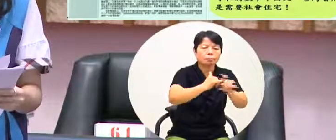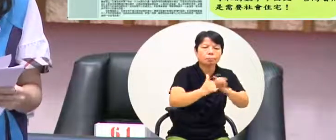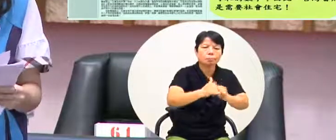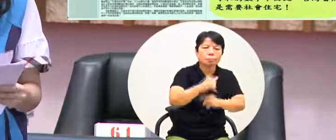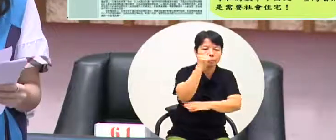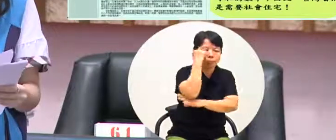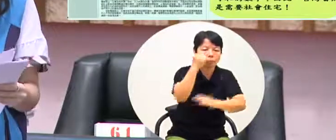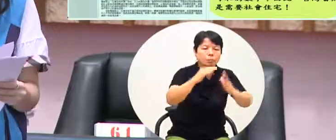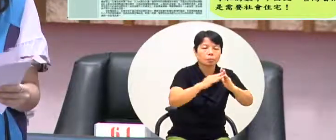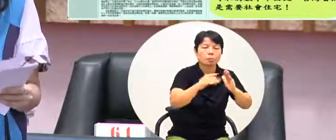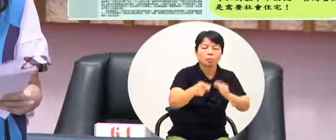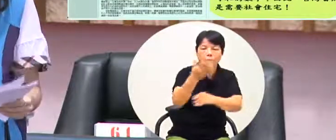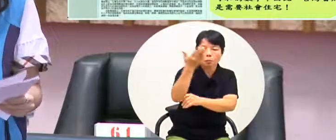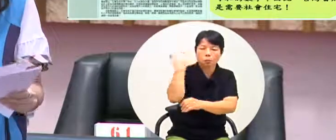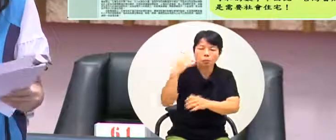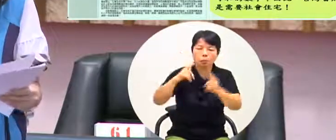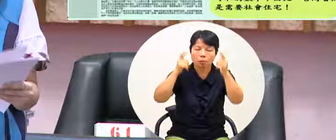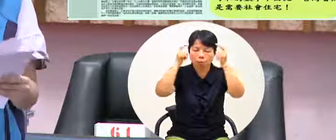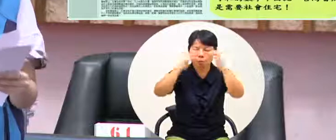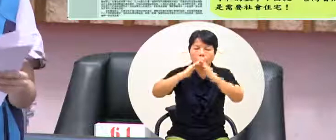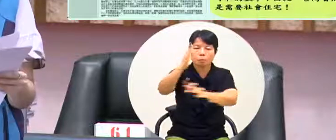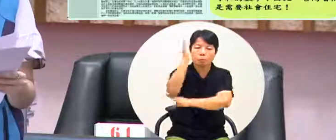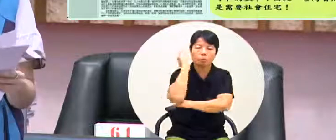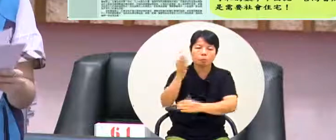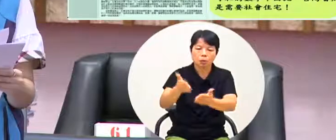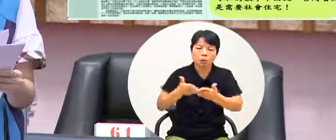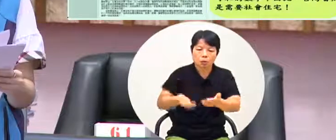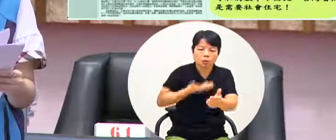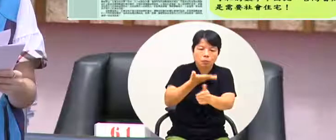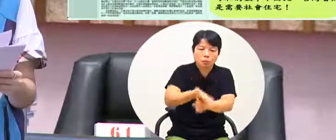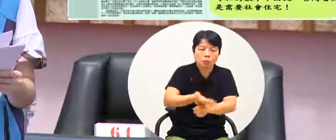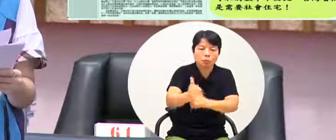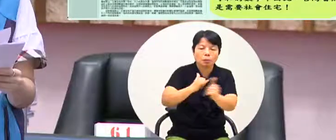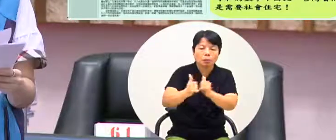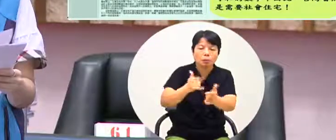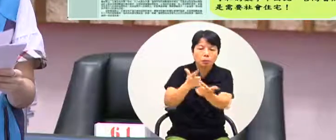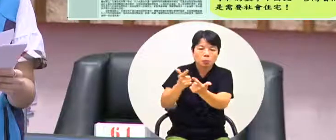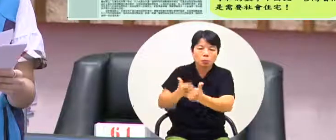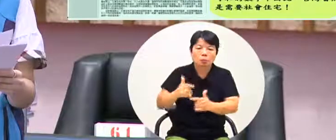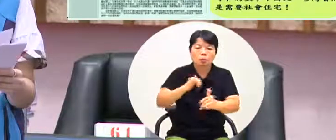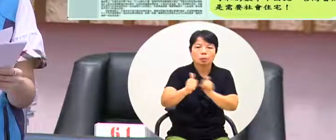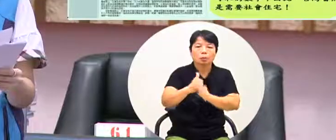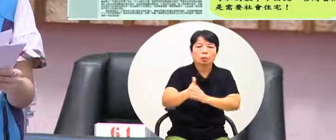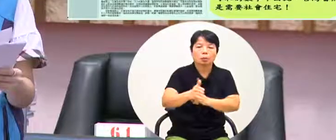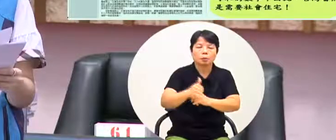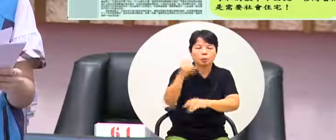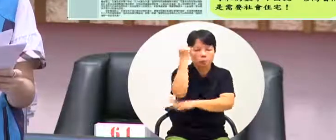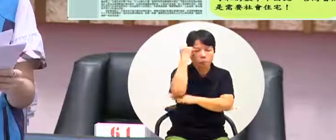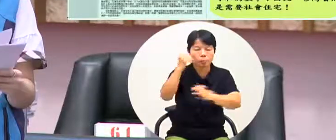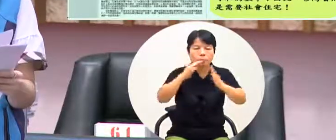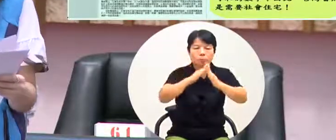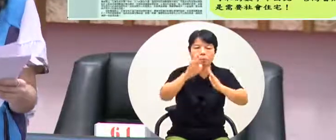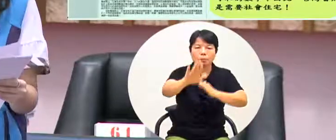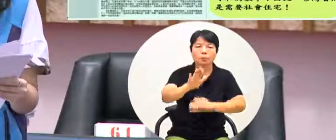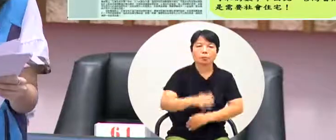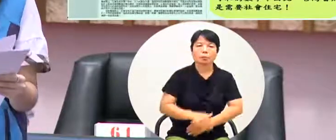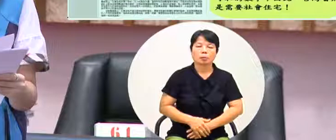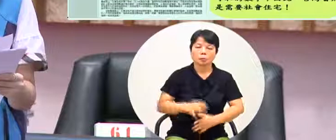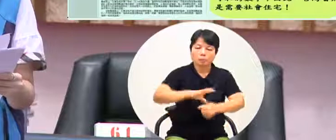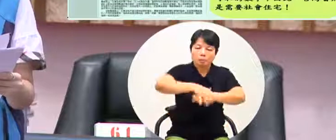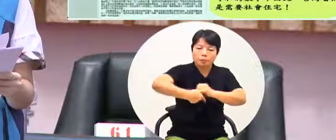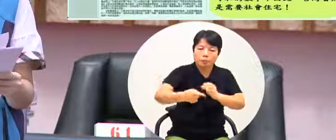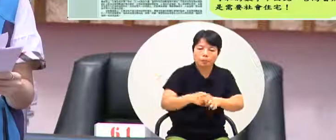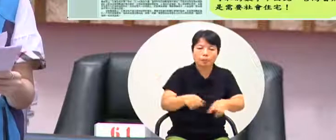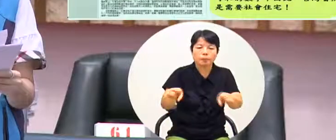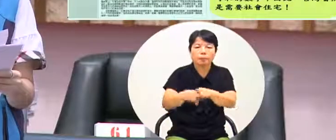确实有提供若干符合社会住宅的这些住宅，那当然包含了平宅、出租国宅，还有妇